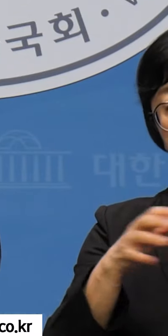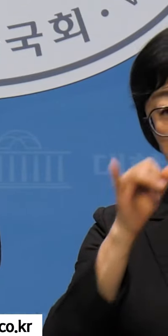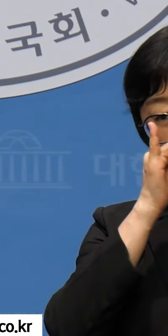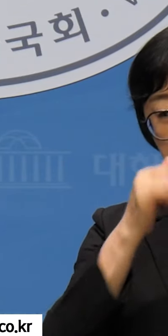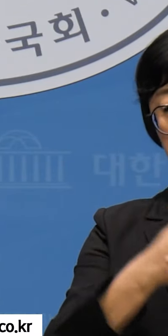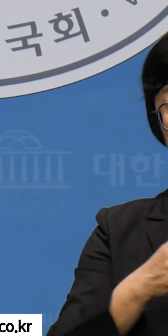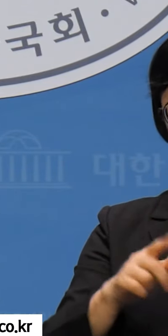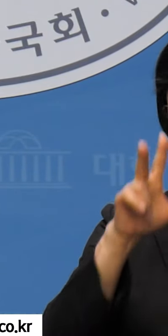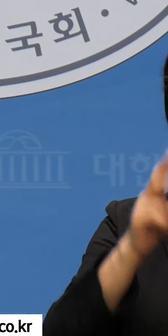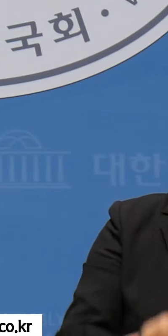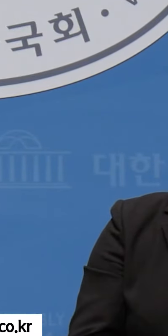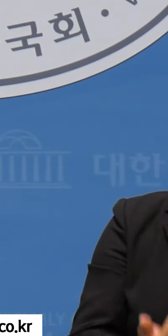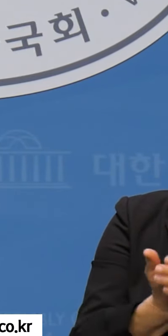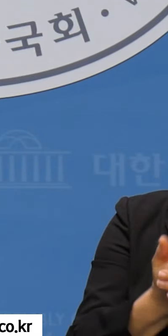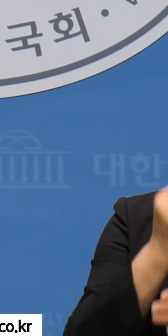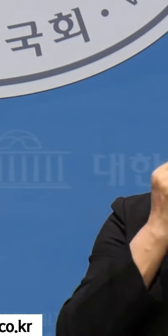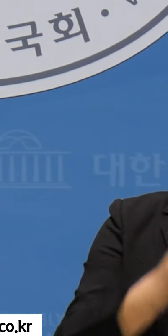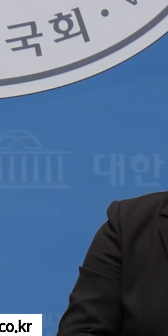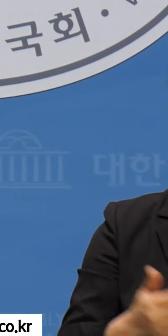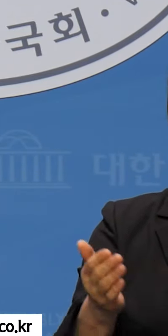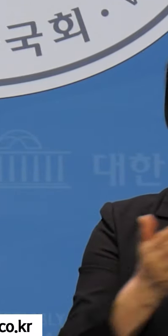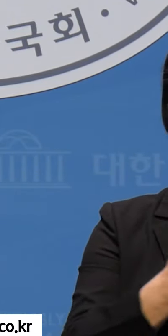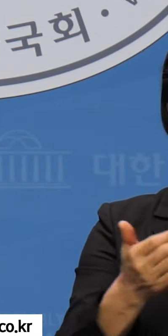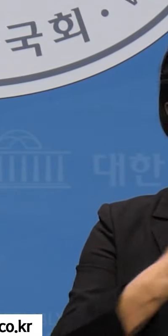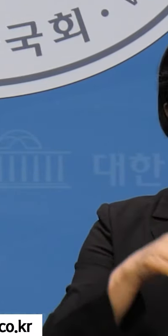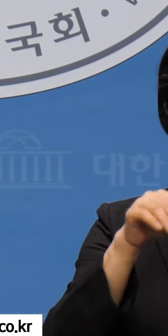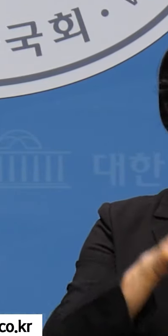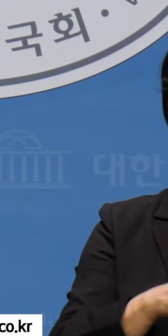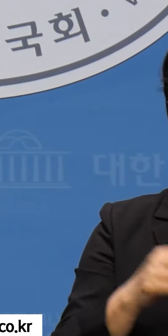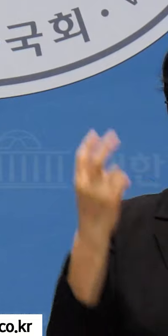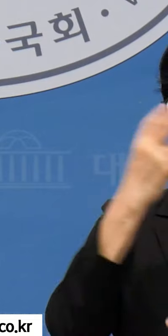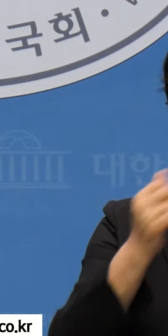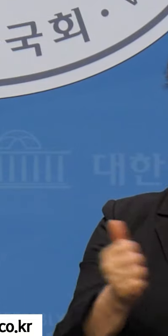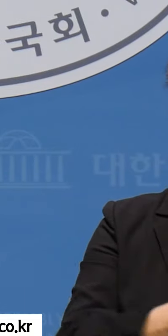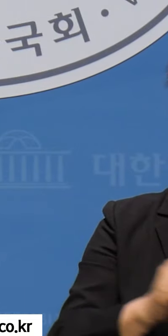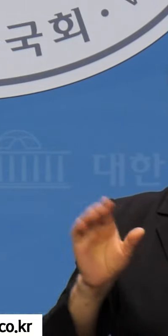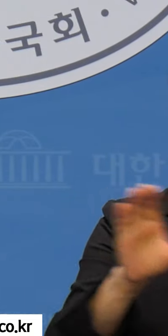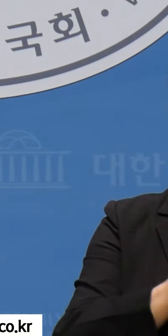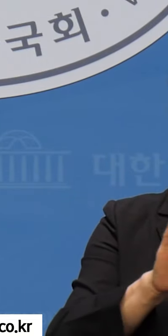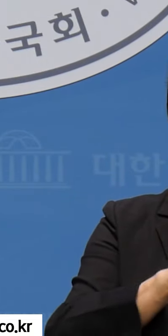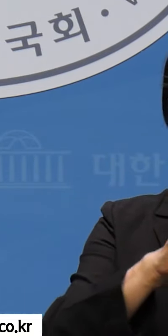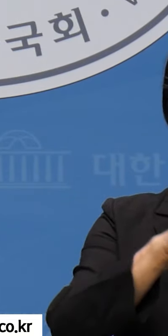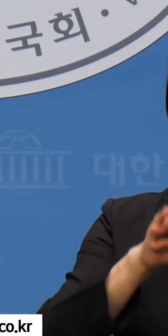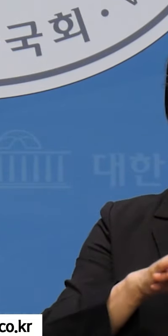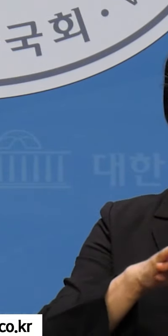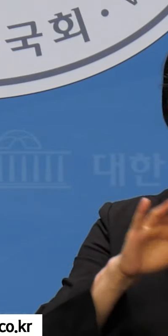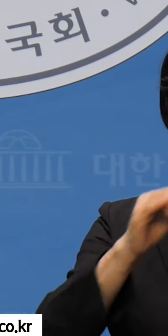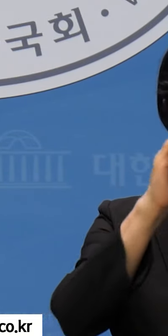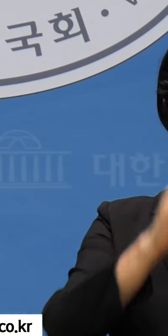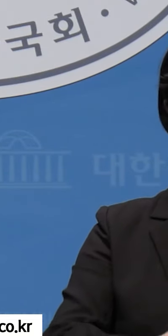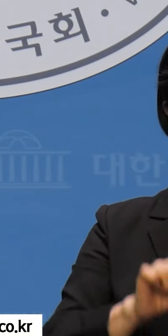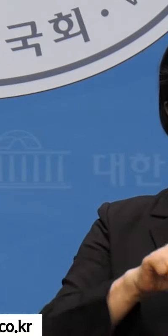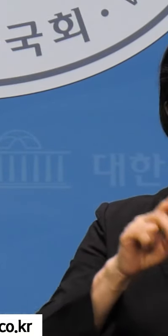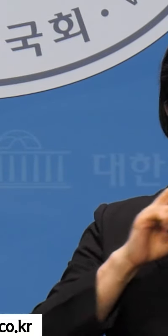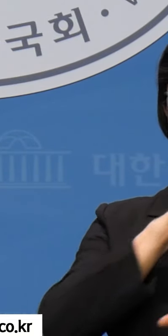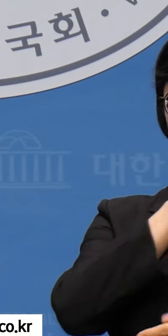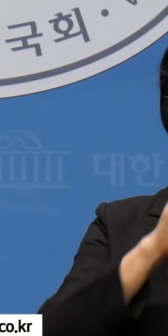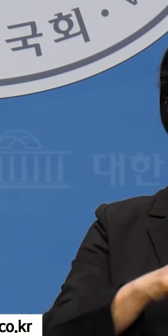사용되어 물의를 일으켜왔다. 따라서 선관위 전산망은 다음 사항들에 대한